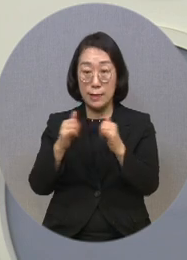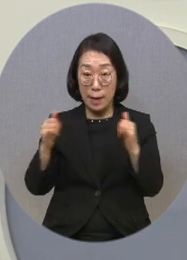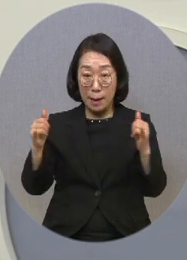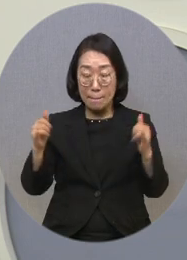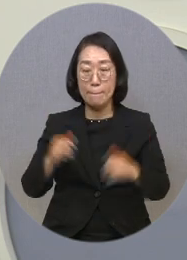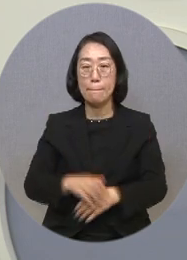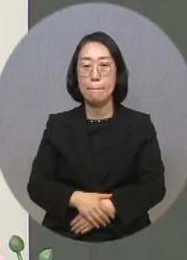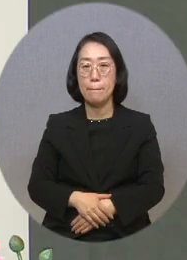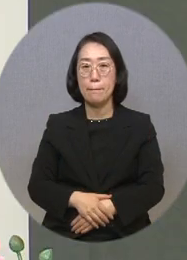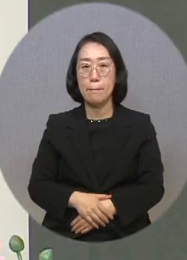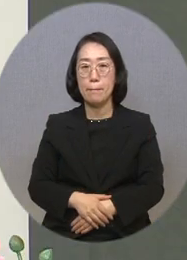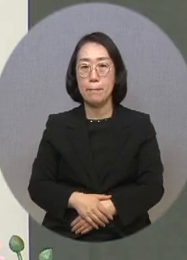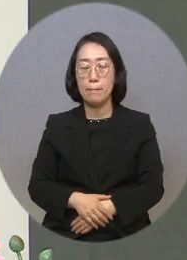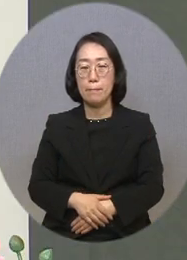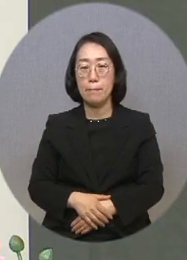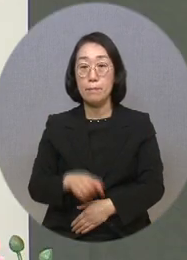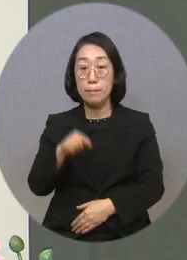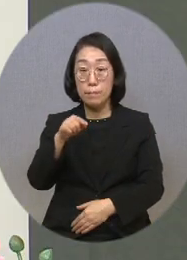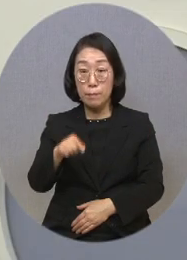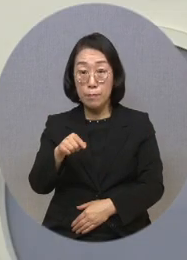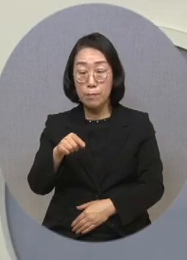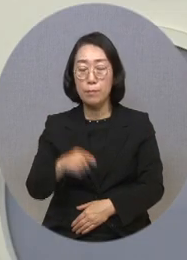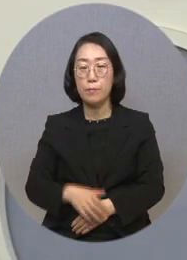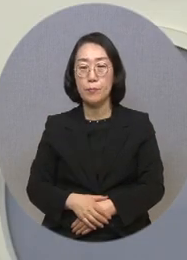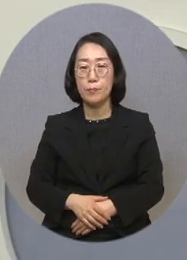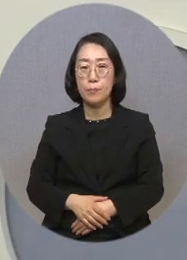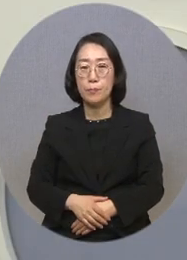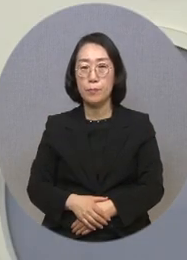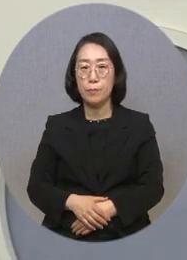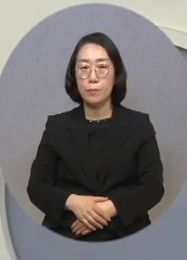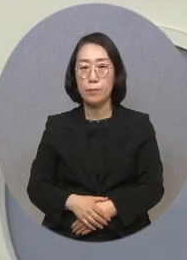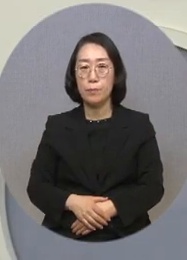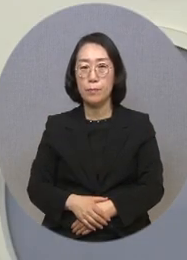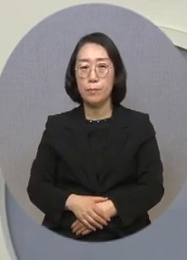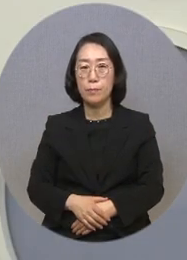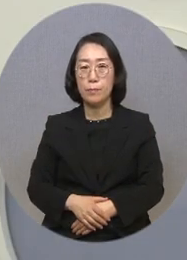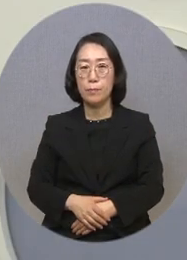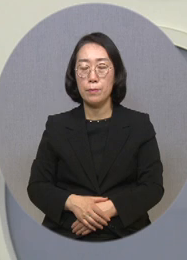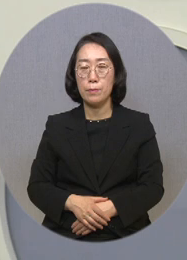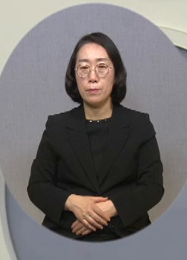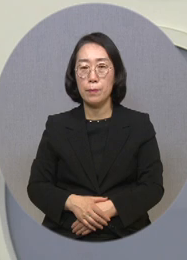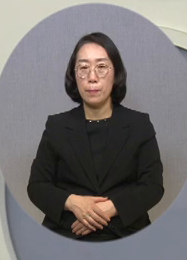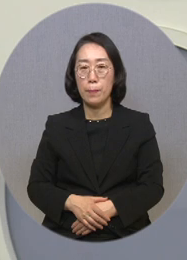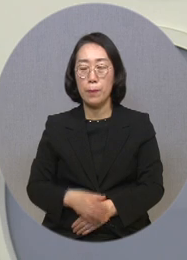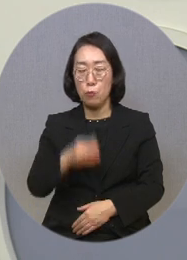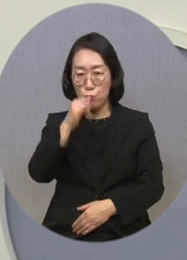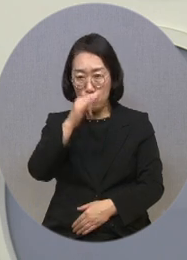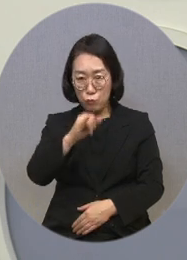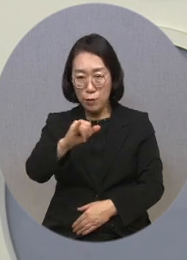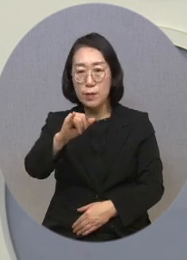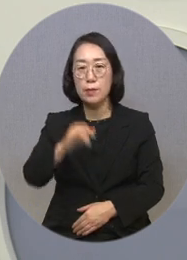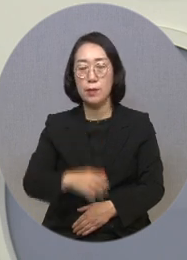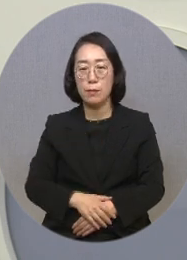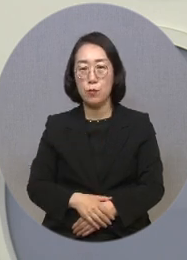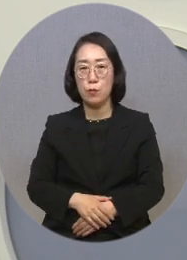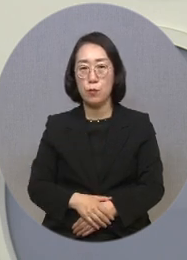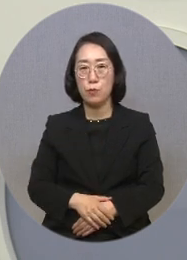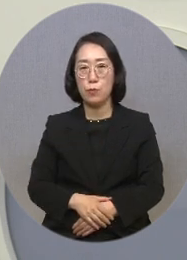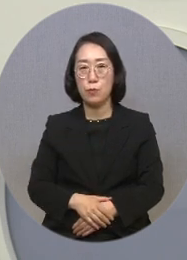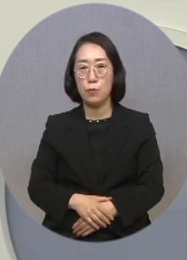사람이 그러한 자리가 우리나라에 이렇게 이번에 훌륭한 사람으로 그